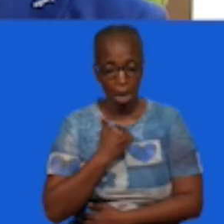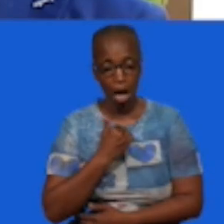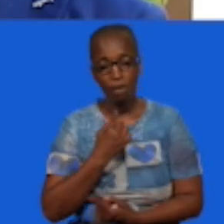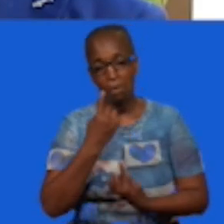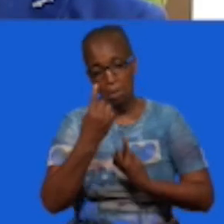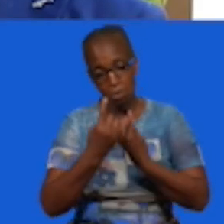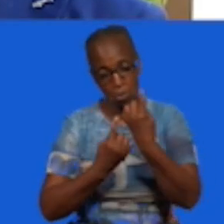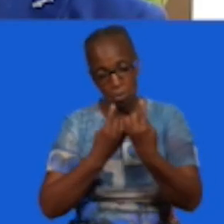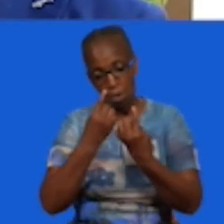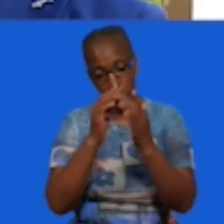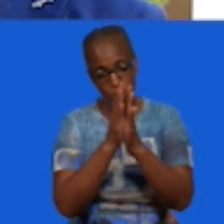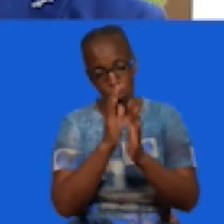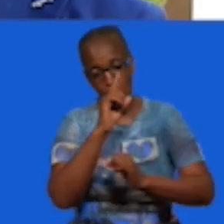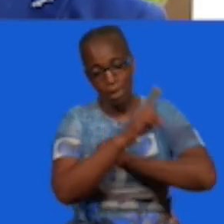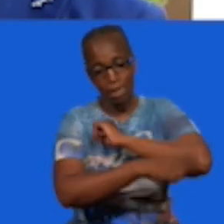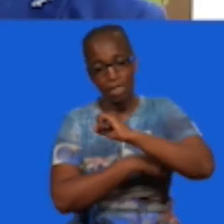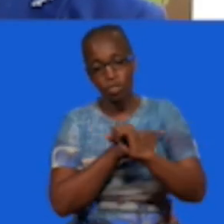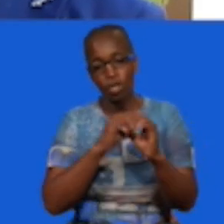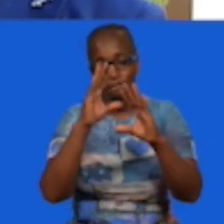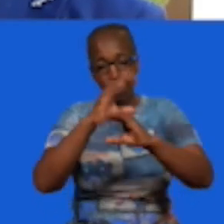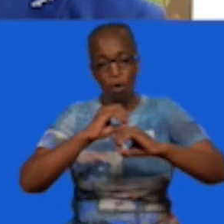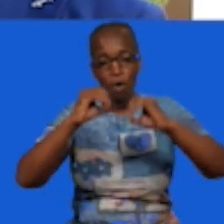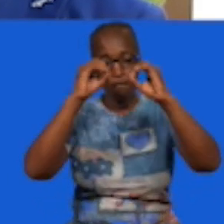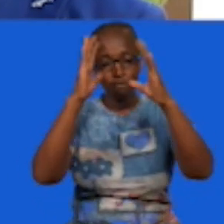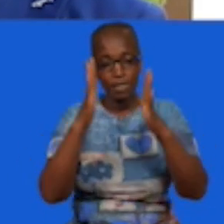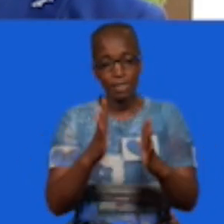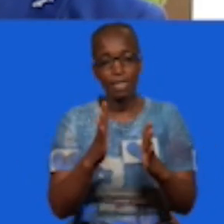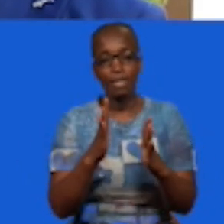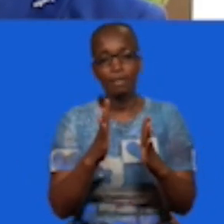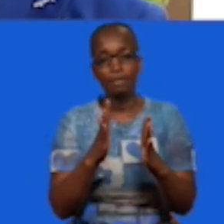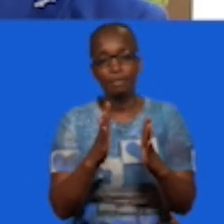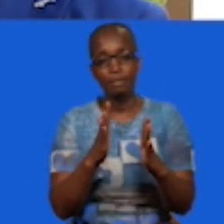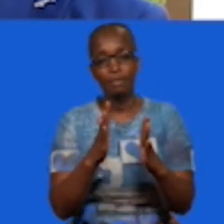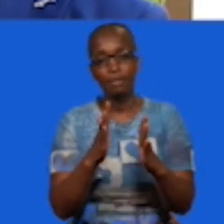na tumeongea na chief officer na waziri Jamal,